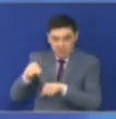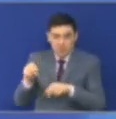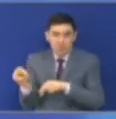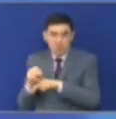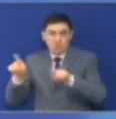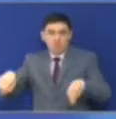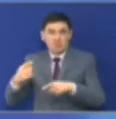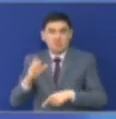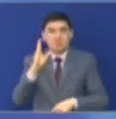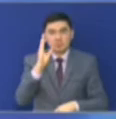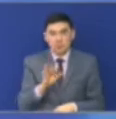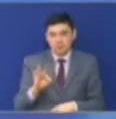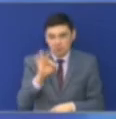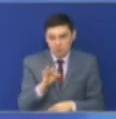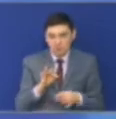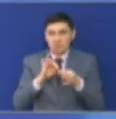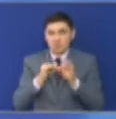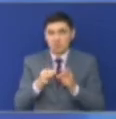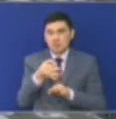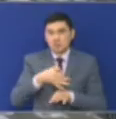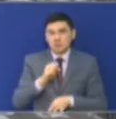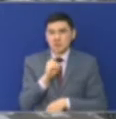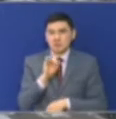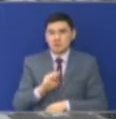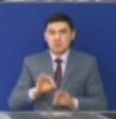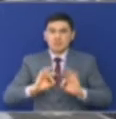болған облыс әкімі Даниал Ахметов берді.